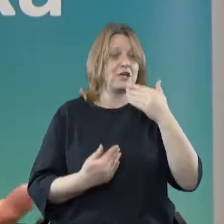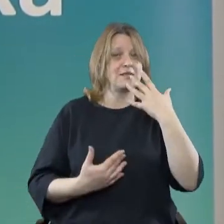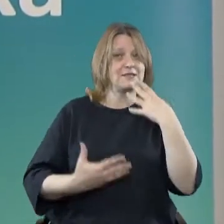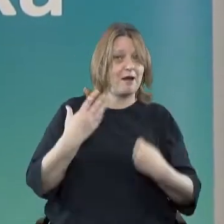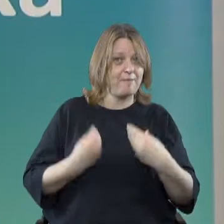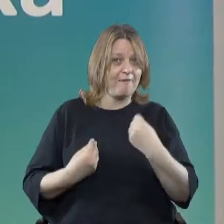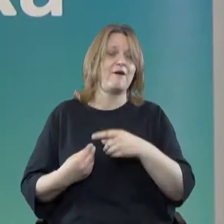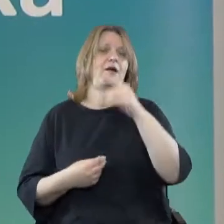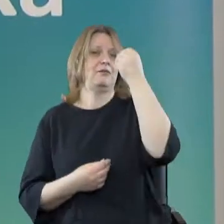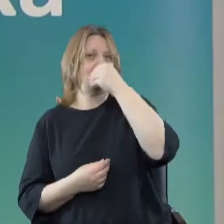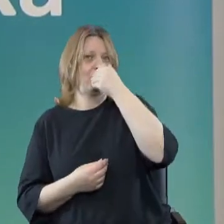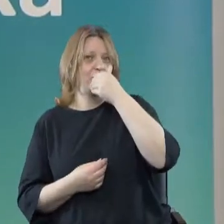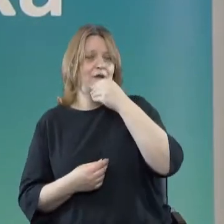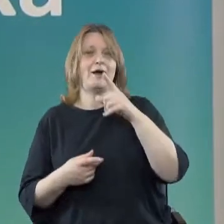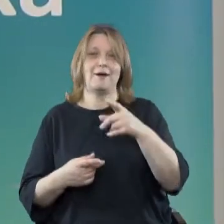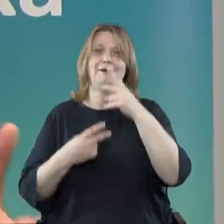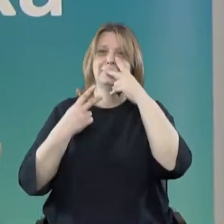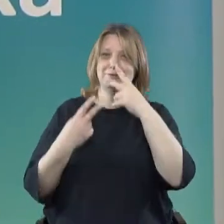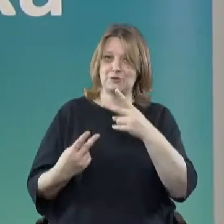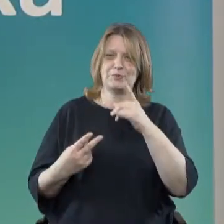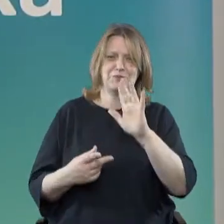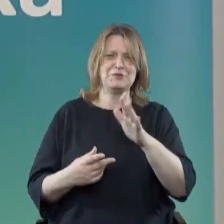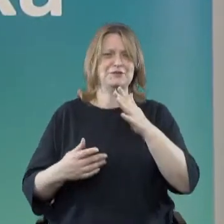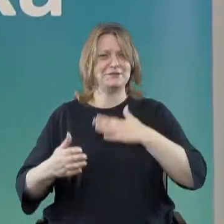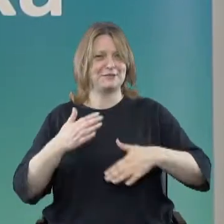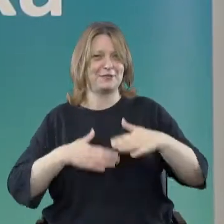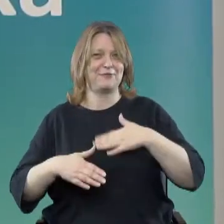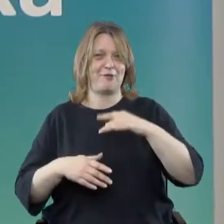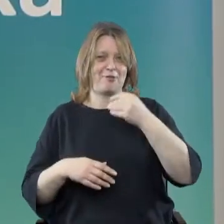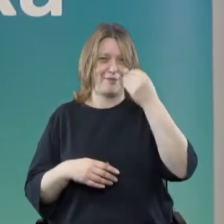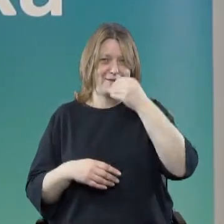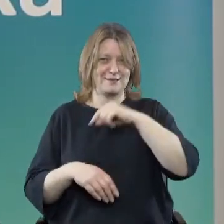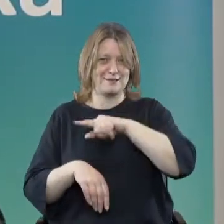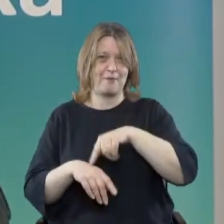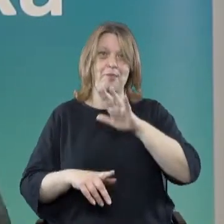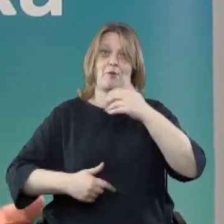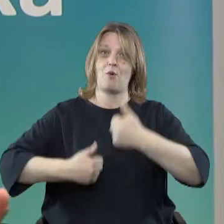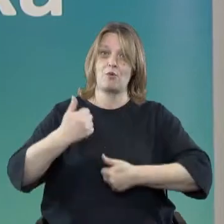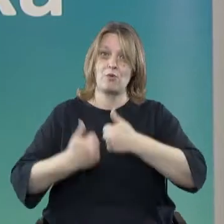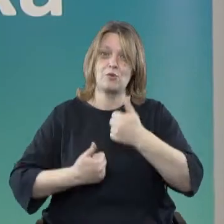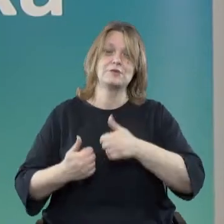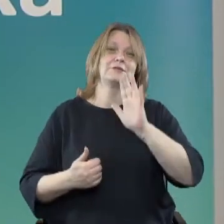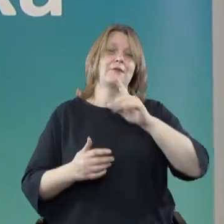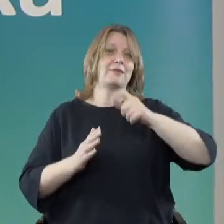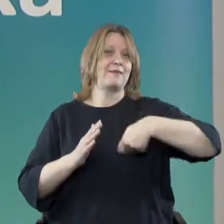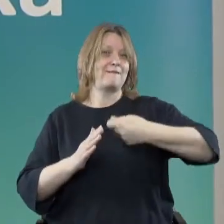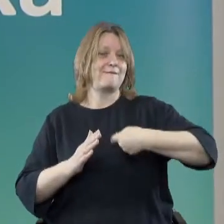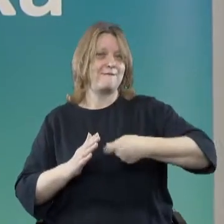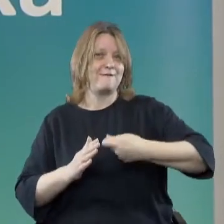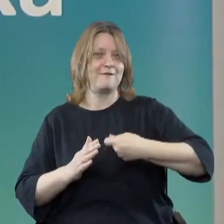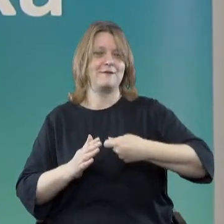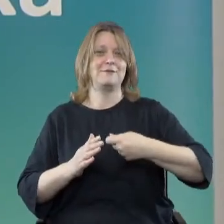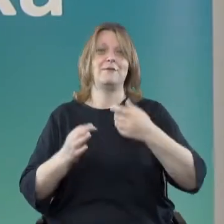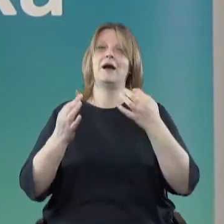Mam nadzieję, że będziecie bardzo zadowolone z tej lekcji. Będą konkursy, będą filmy edukacyjne.